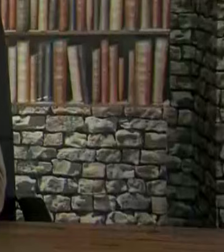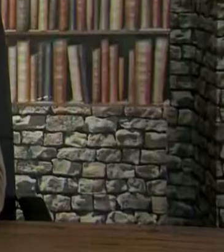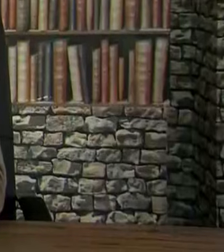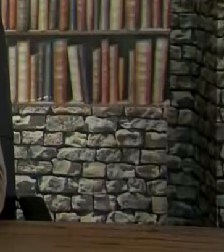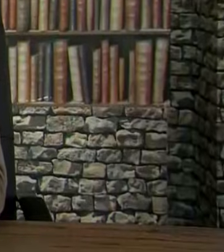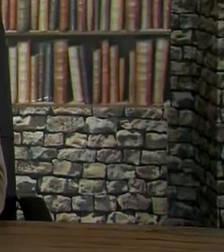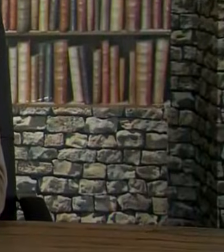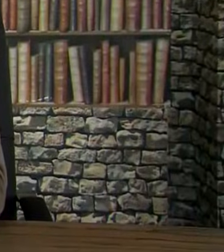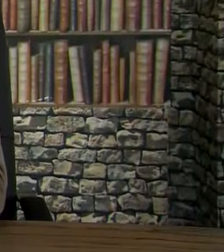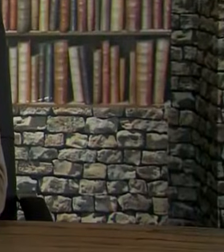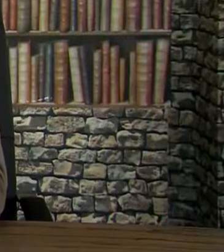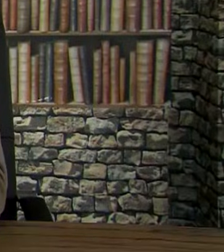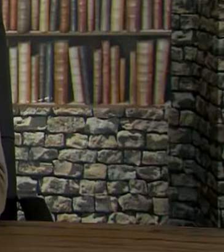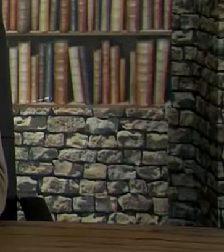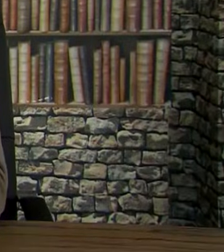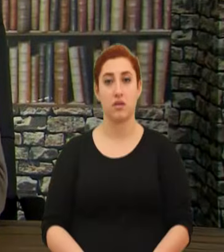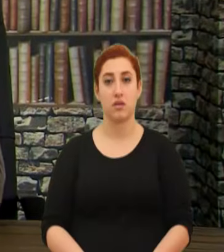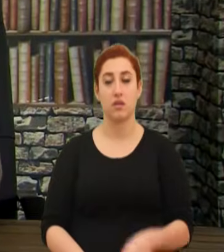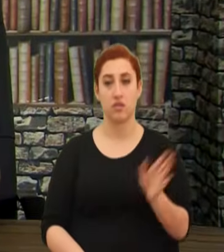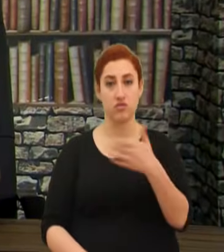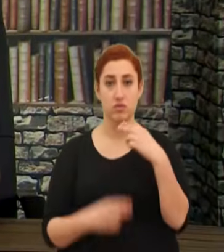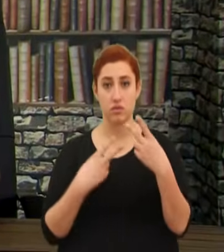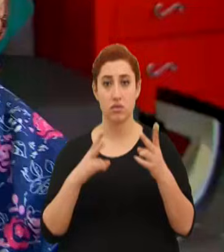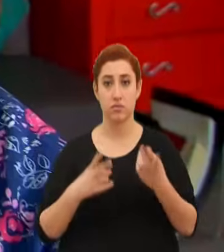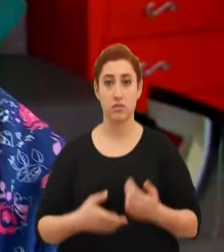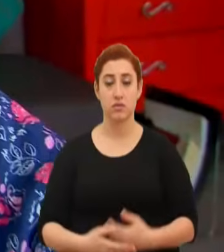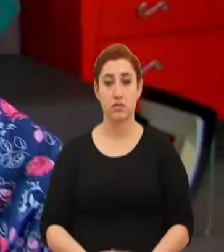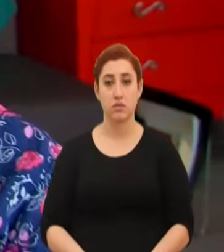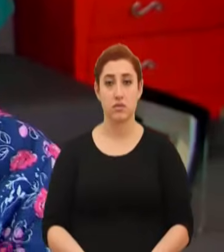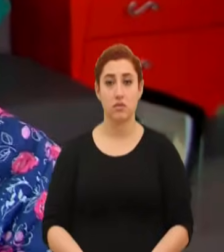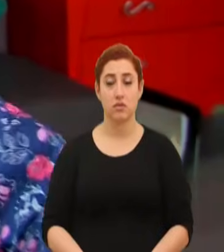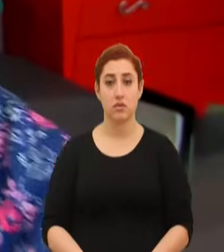Hayalleri suya düşen Zehra içli içli Sarp'a bakıyor. Çıkabilirsiniz.